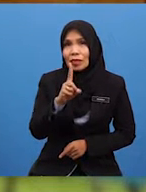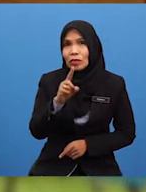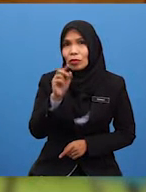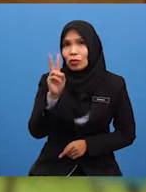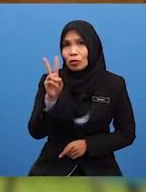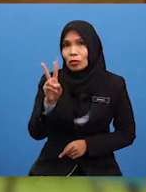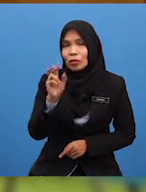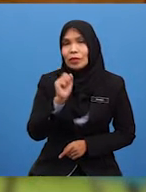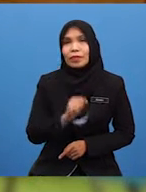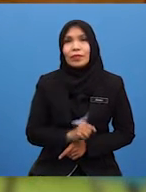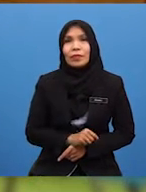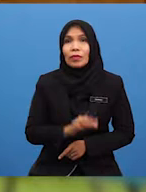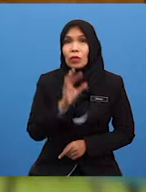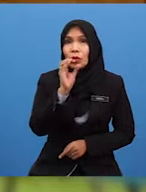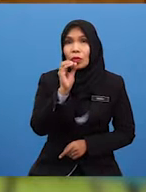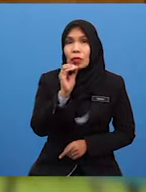B.12.